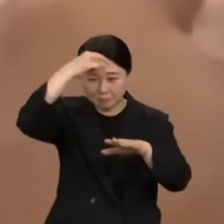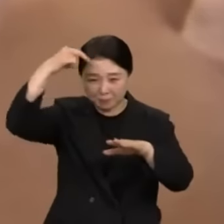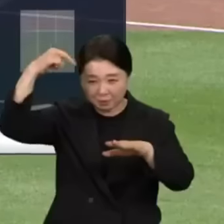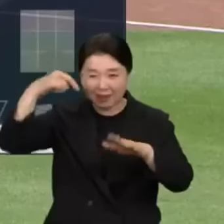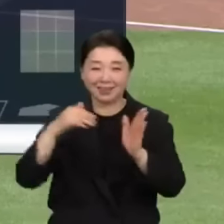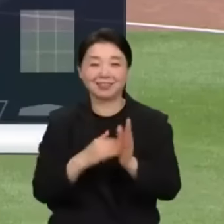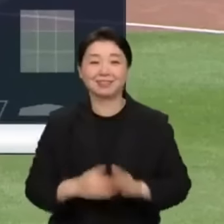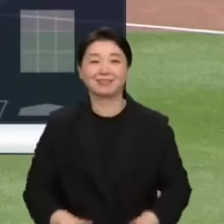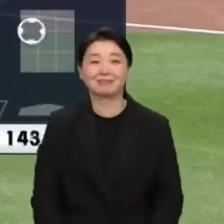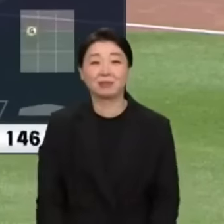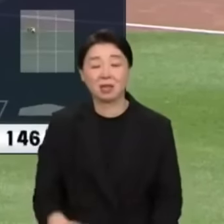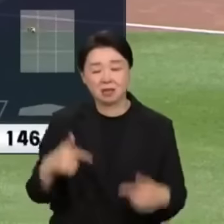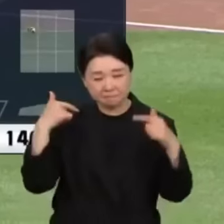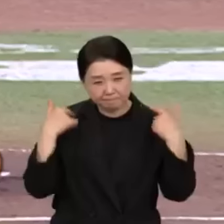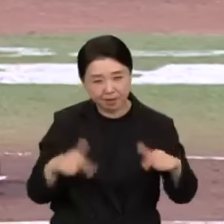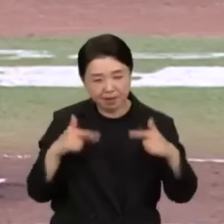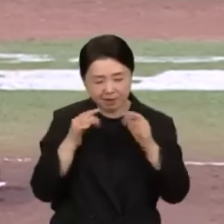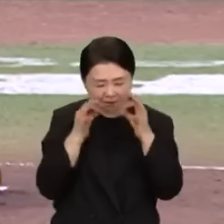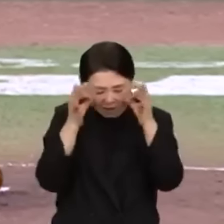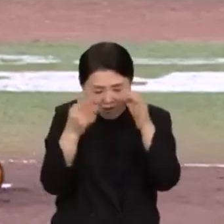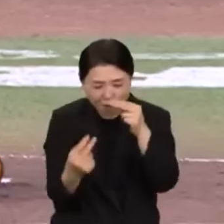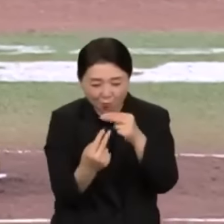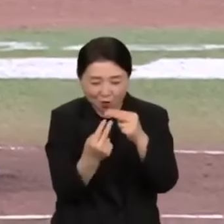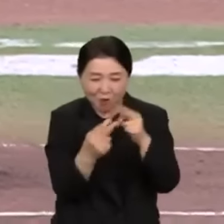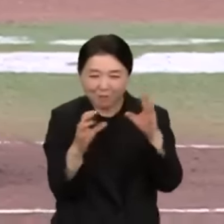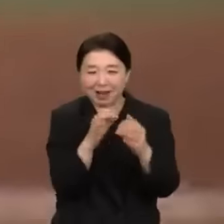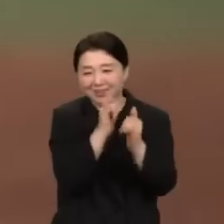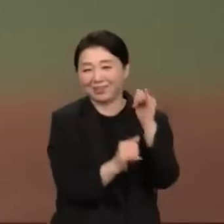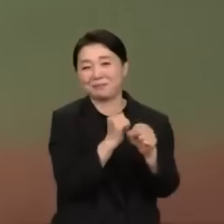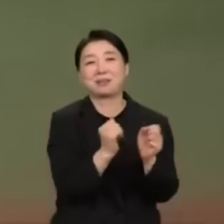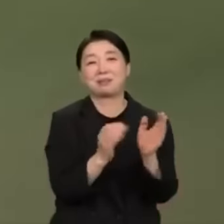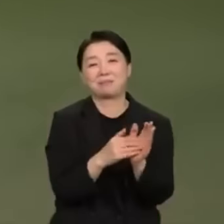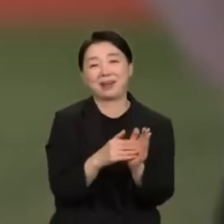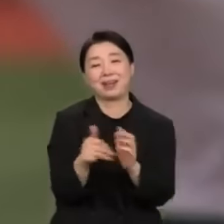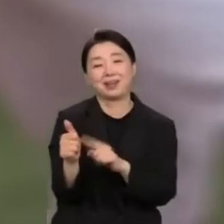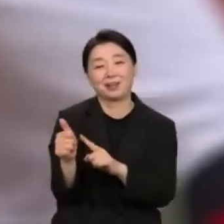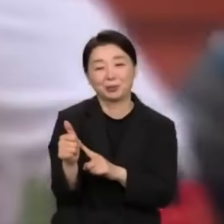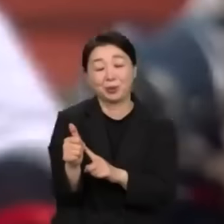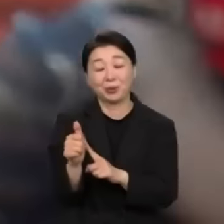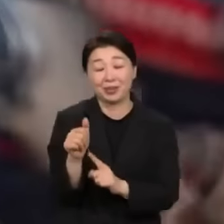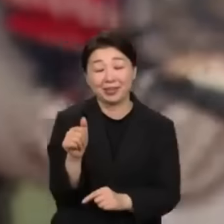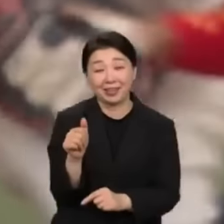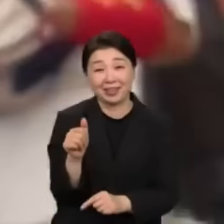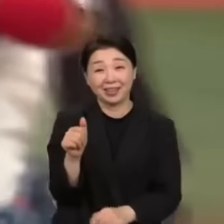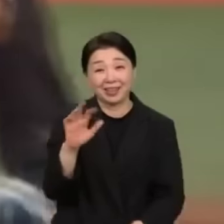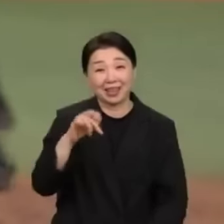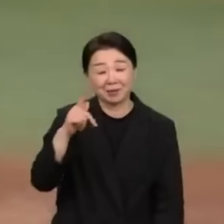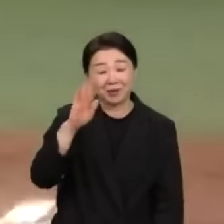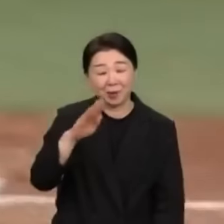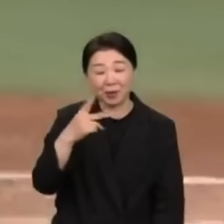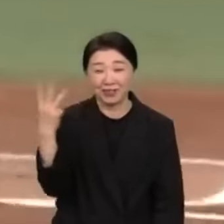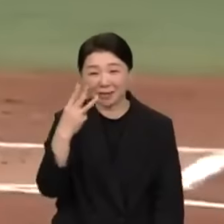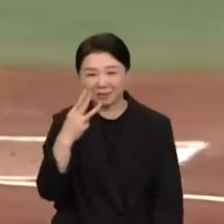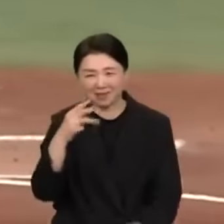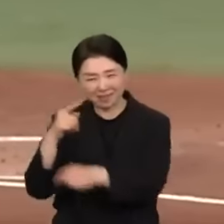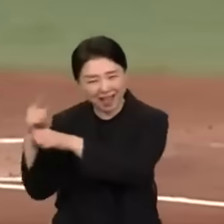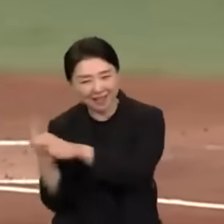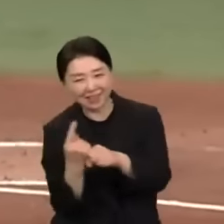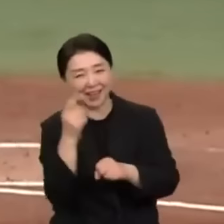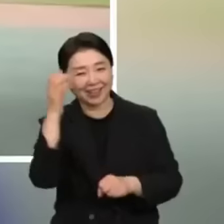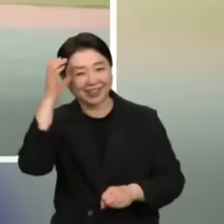없었습니다. 하루하루의 간절함을 모아 역사를 쓴 손아섭에겐 KBO 리그 최초 3천 안타를 향한 기대도